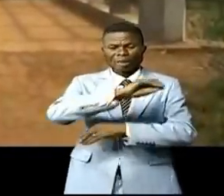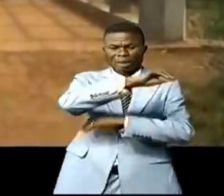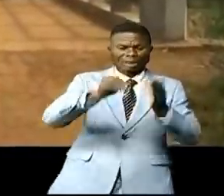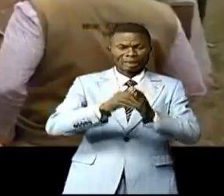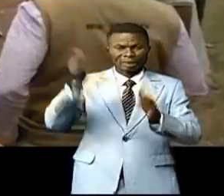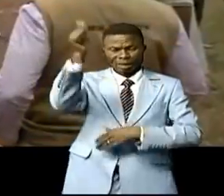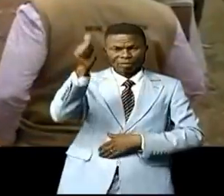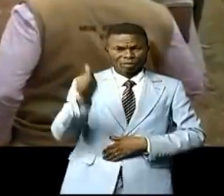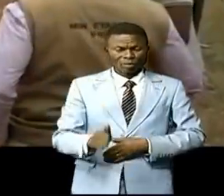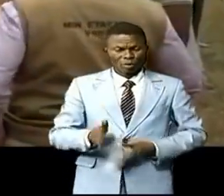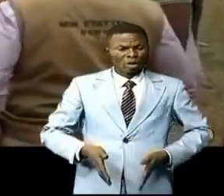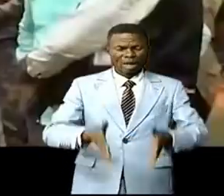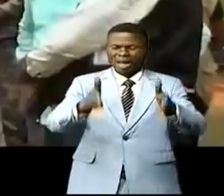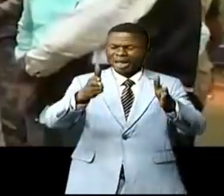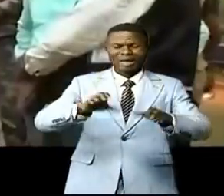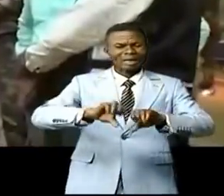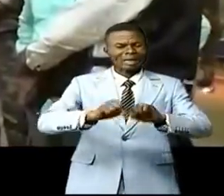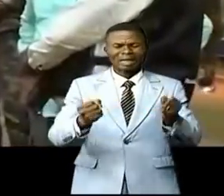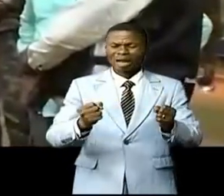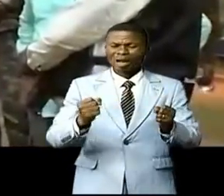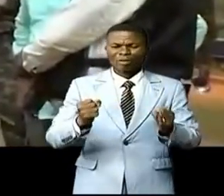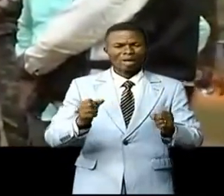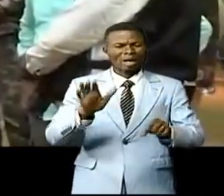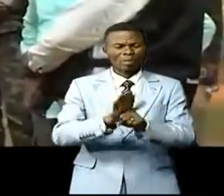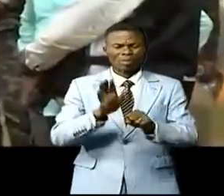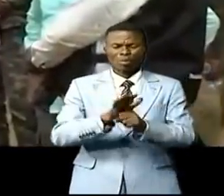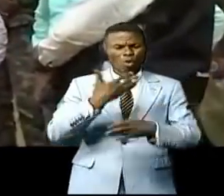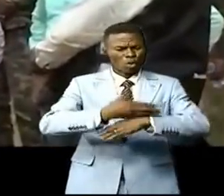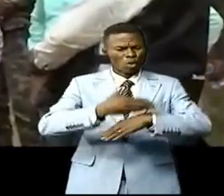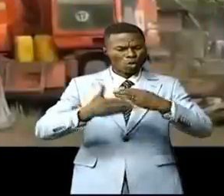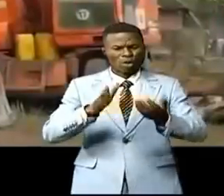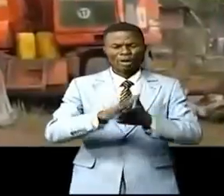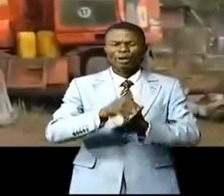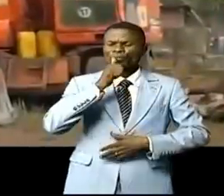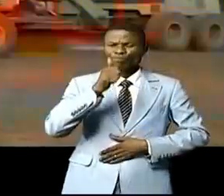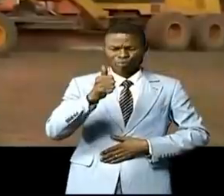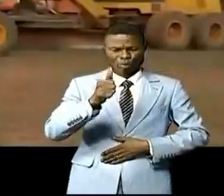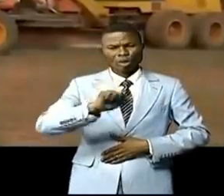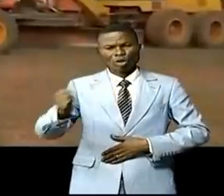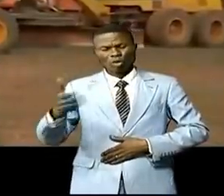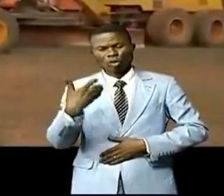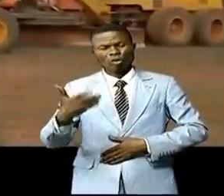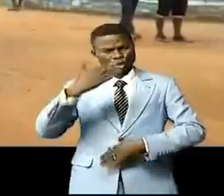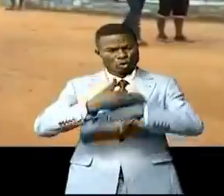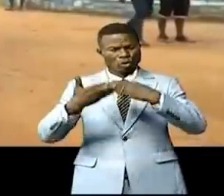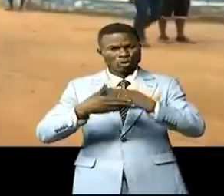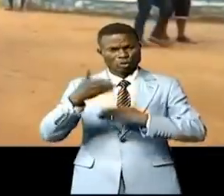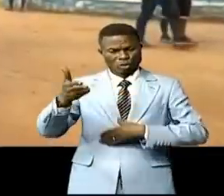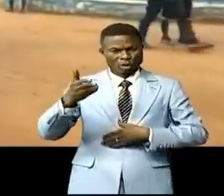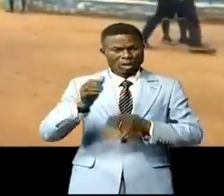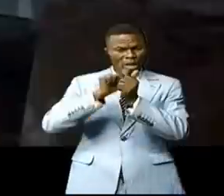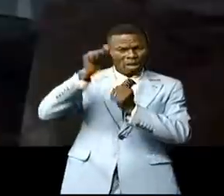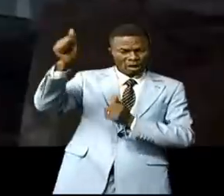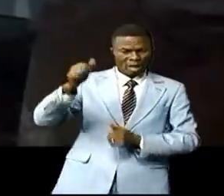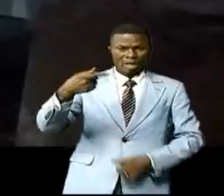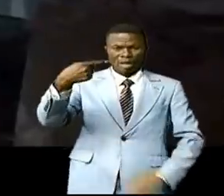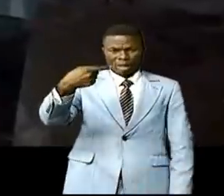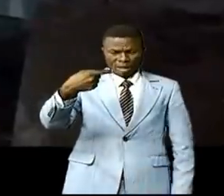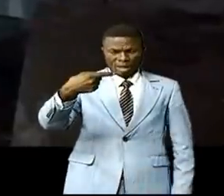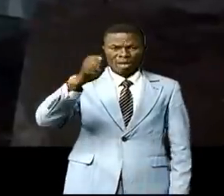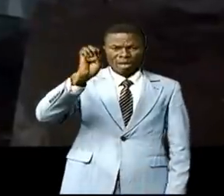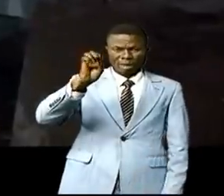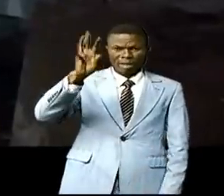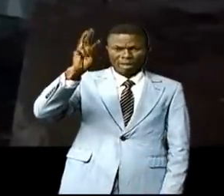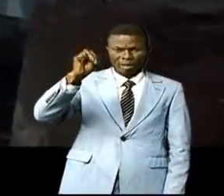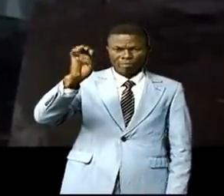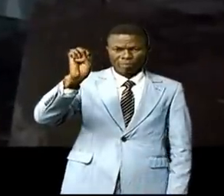l'état de la voirie est satisfaisant et également d'autres infrastructures. Plus loin à Guémena, le pont Comingène